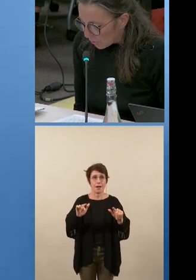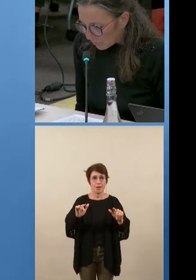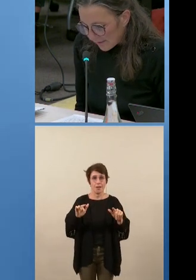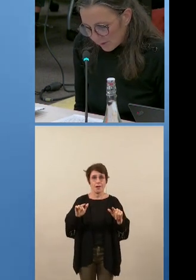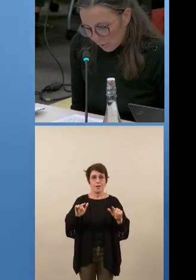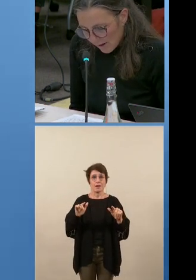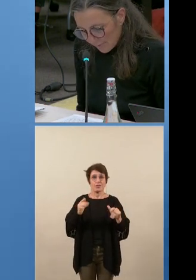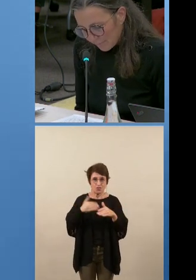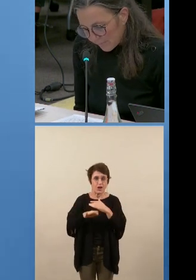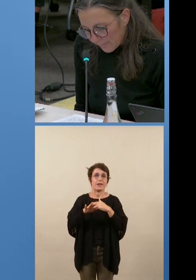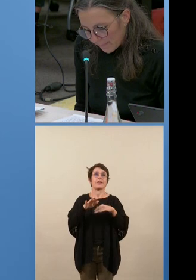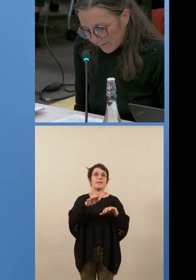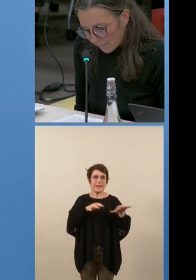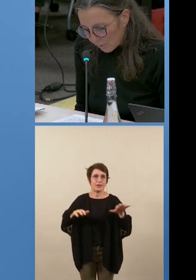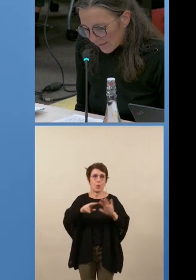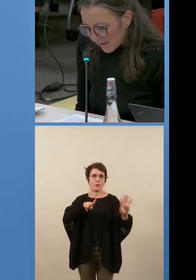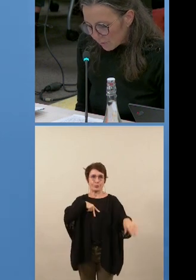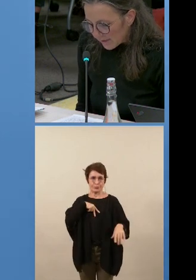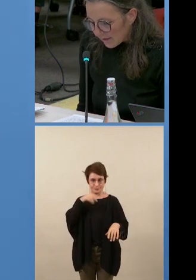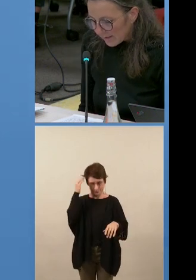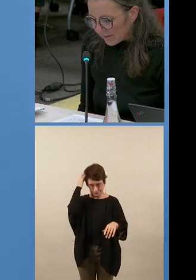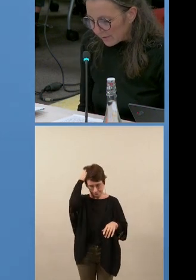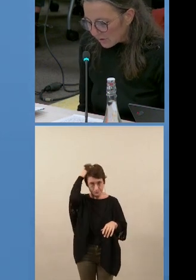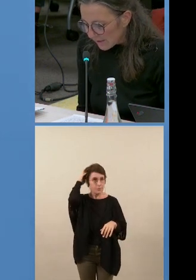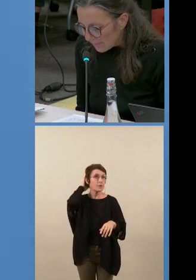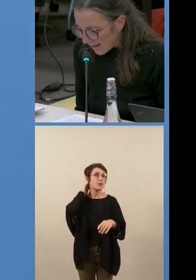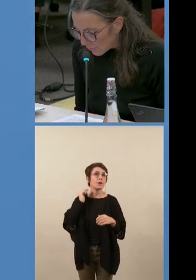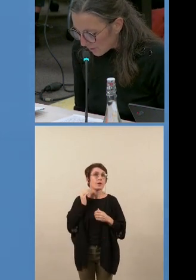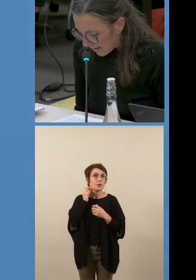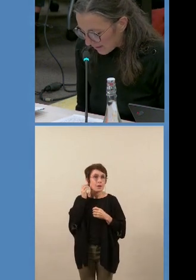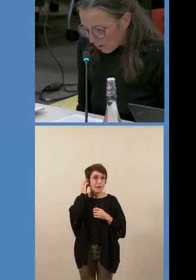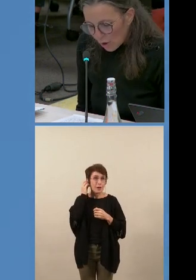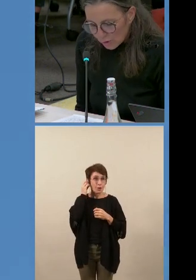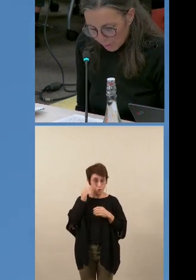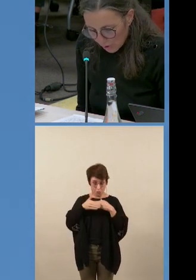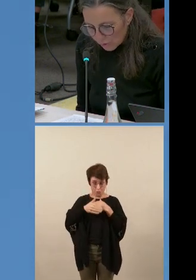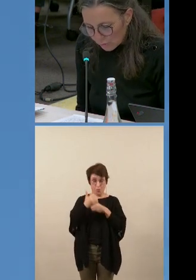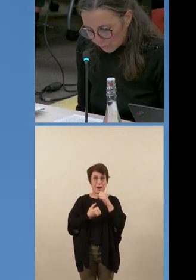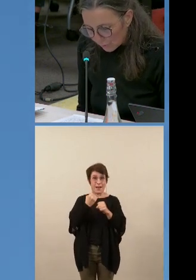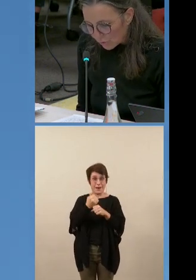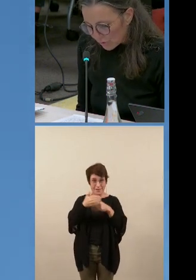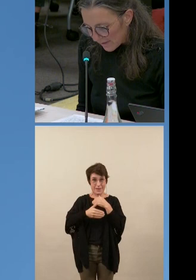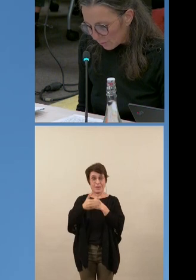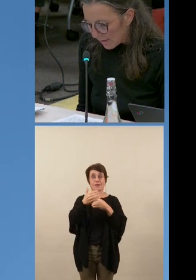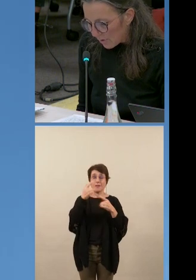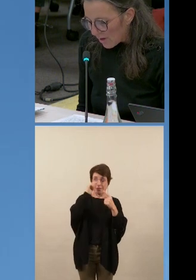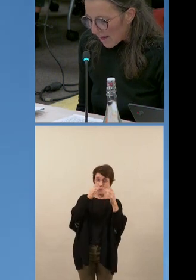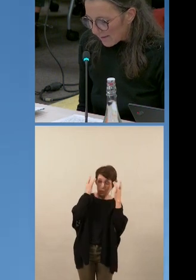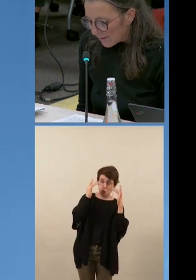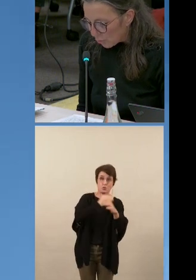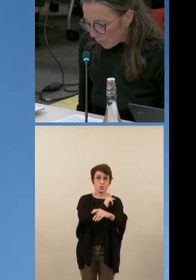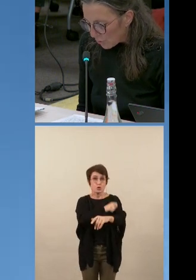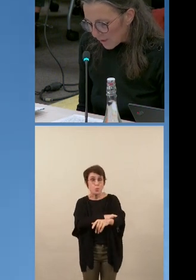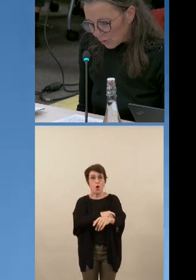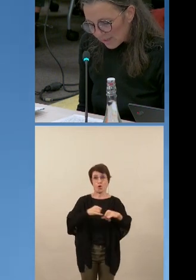sein de notre territoire pour l'année à venir les différentes délibérations cadres sport culture jeunesse notamment